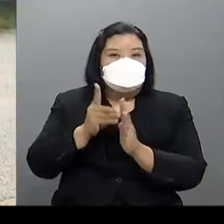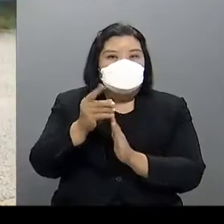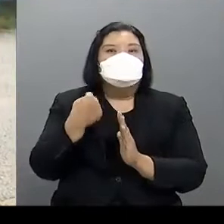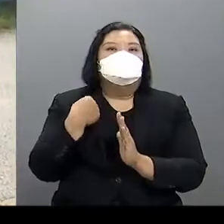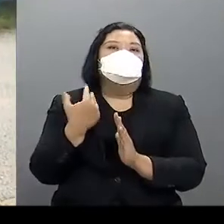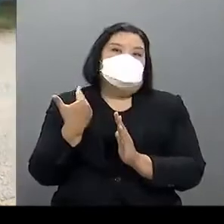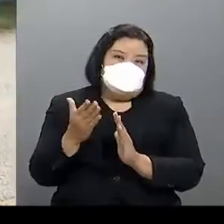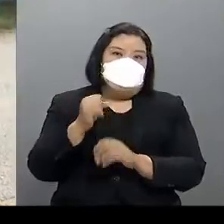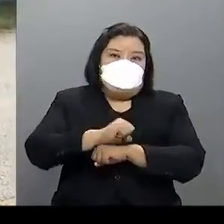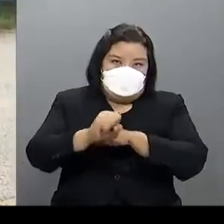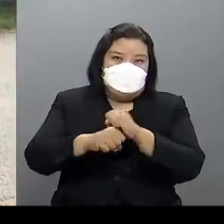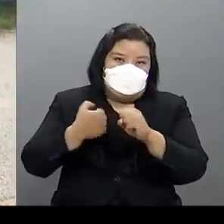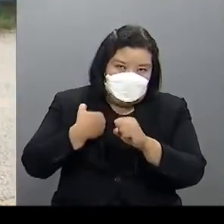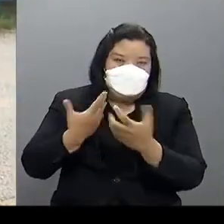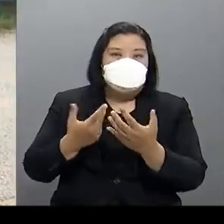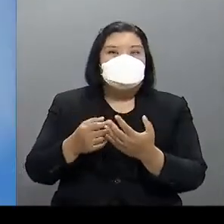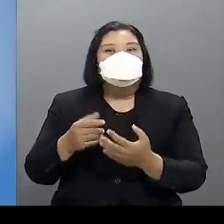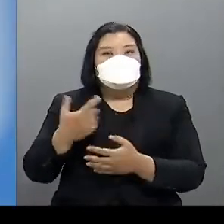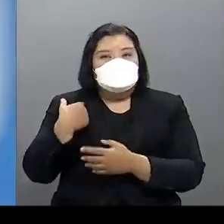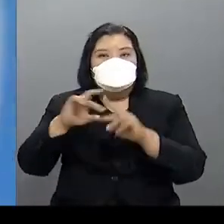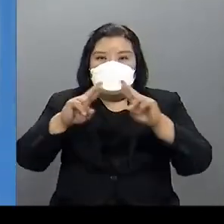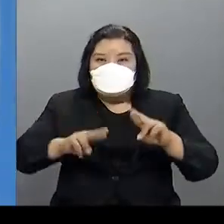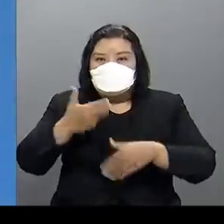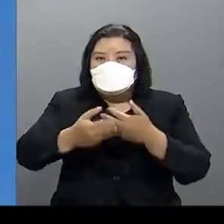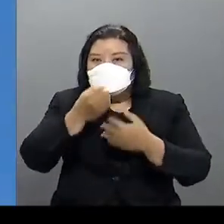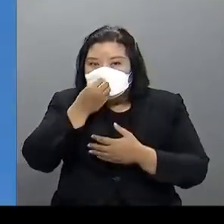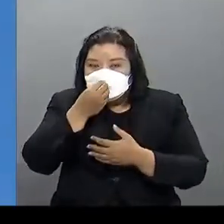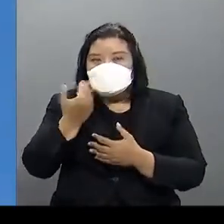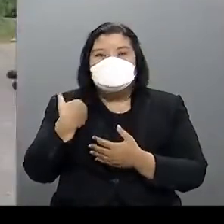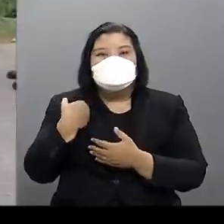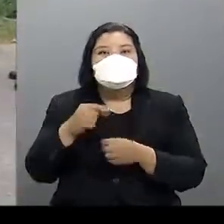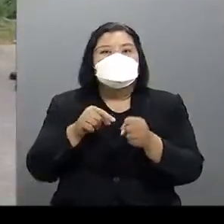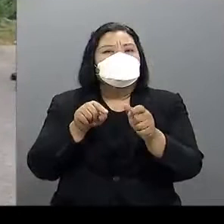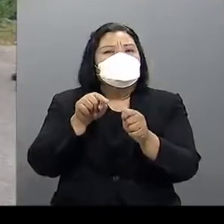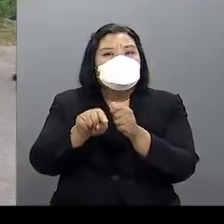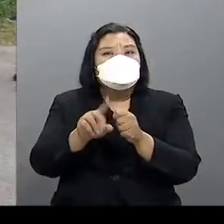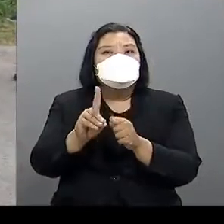ภอหางดง2คนร้านอาหารย่านอำเภอหางดงเป็นการระบาดเป็นกลุ่มก้อนใหม่2คนครับ